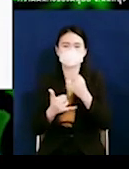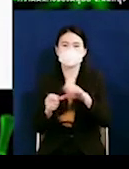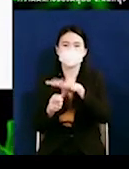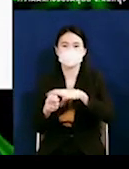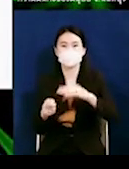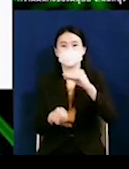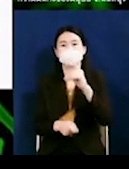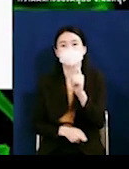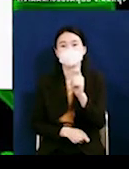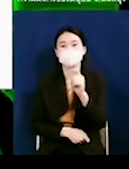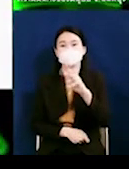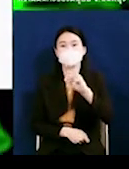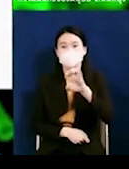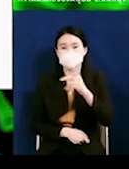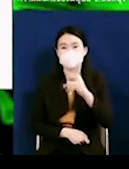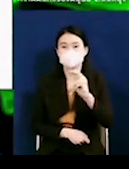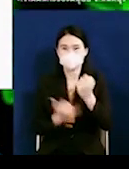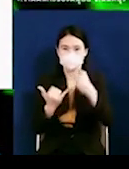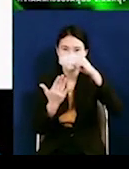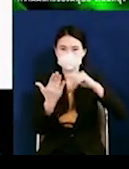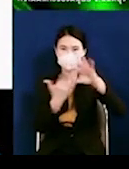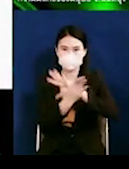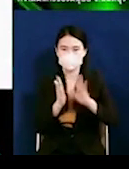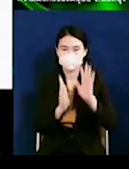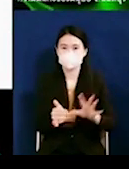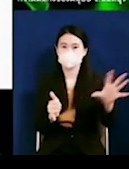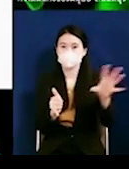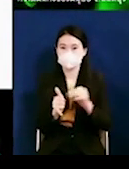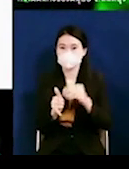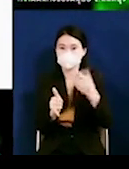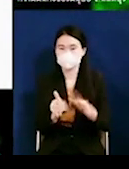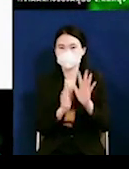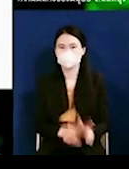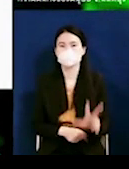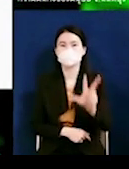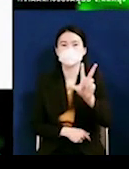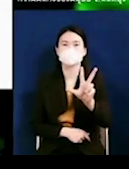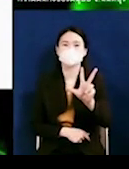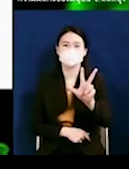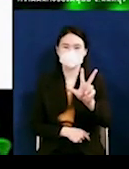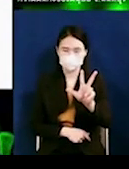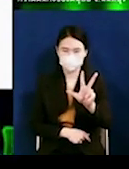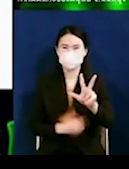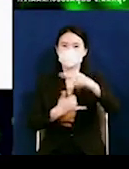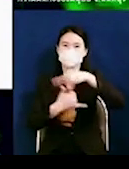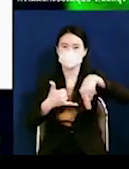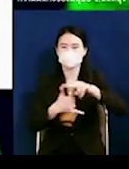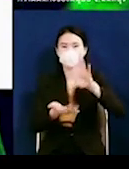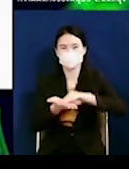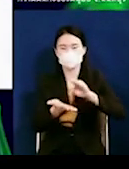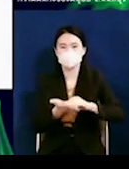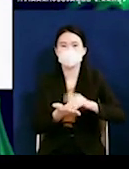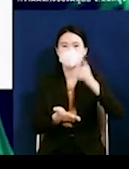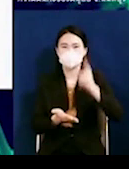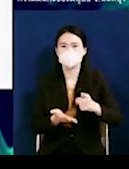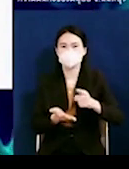ะนั้นขณะนี้ก็ถือว่าประเทศไทยมีผู้ป่วยที่เป็นโอไมครอนแล้ว3รายนะครับที่ได้รับการยืนยันนะครับซึ่งข้อมูลอันนี้เราก็จะส่